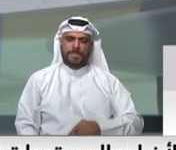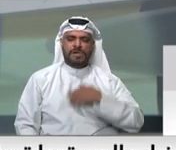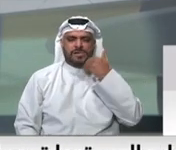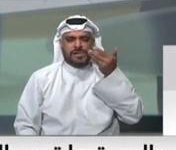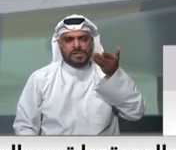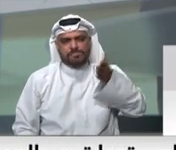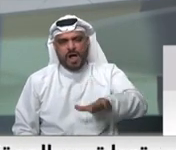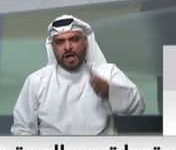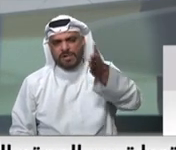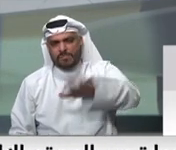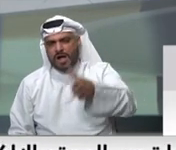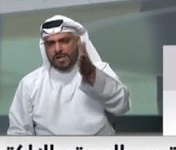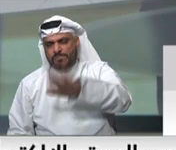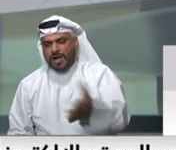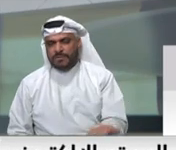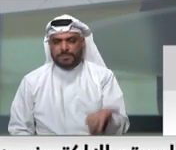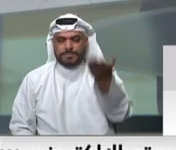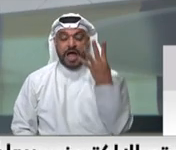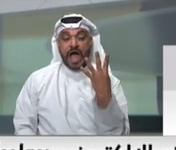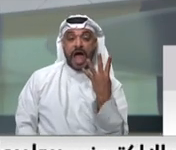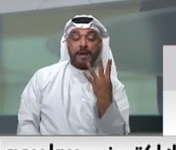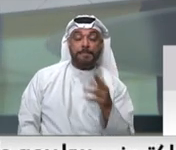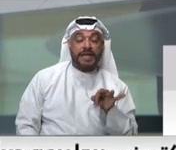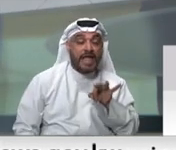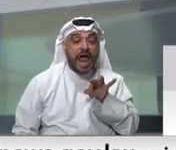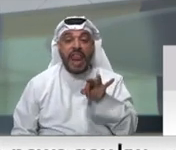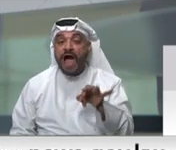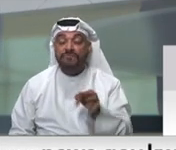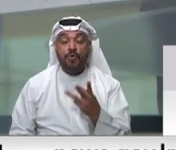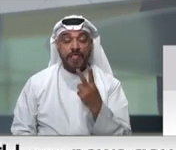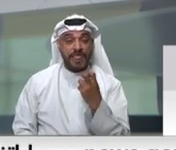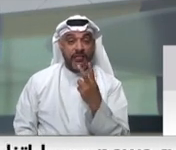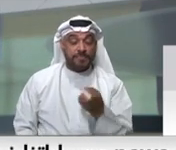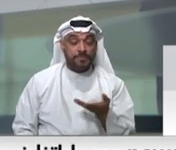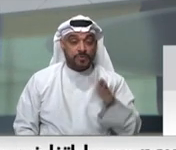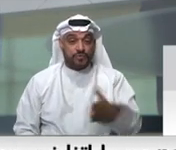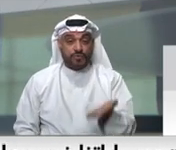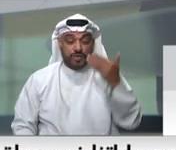أكثر من 4300 شهيد وإصابة نحو